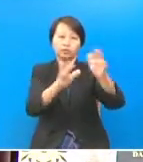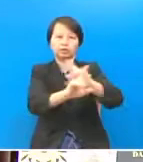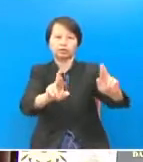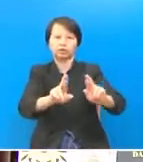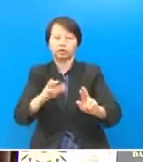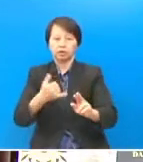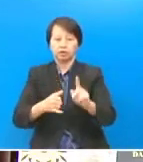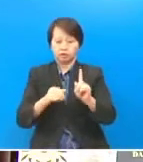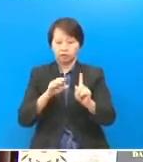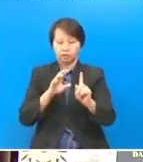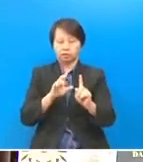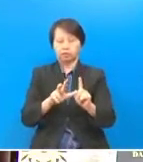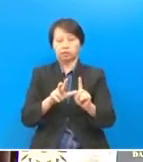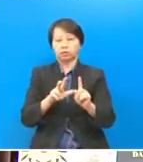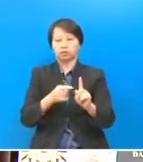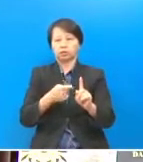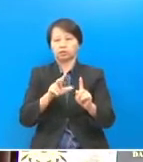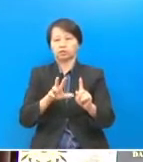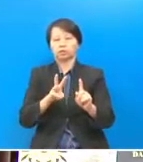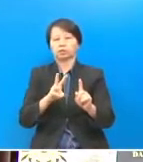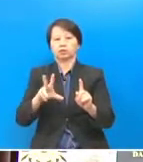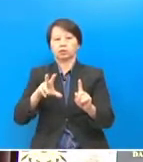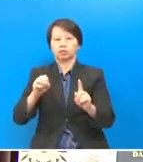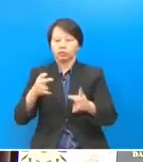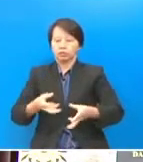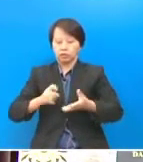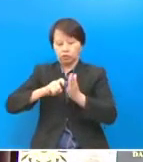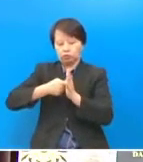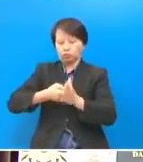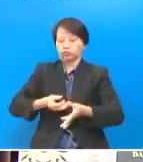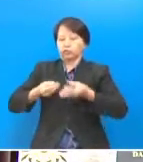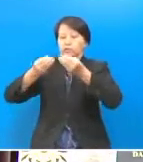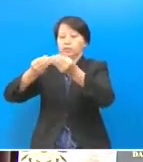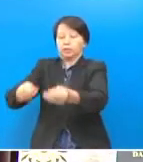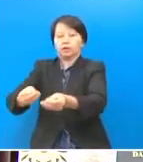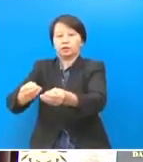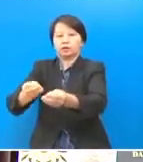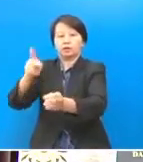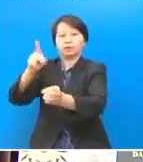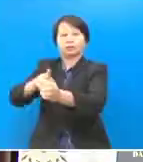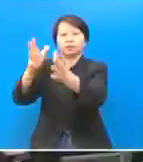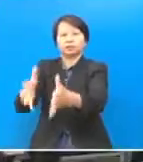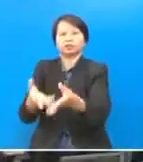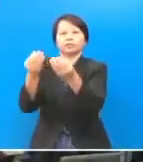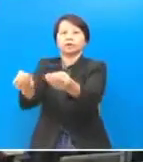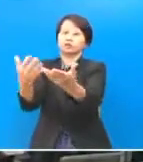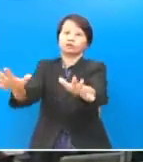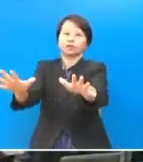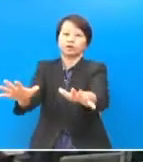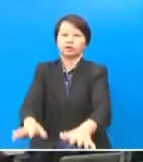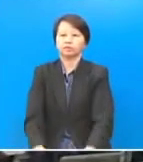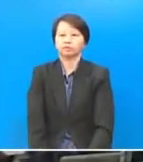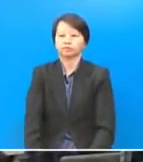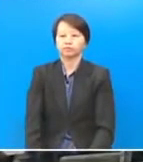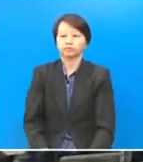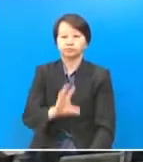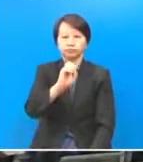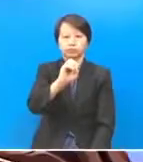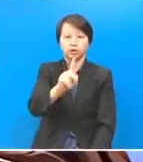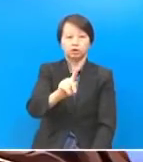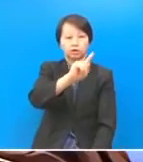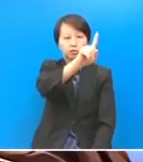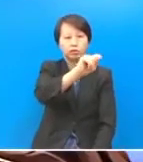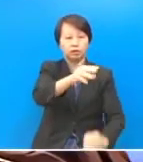1603 sebenarnya s3sudah pun serahkan kunci kepada peserta semoga syaikhan tambahan kamasylvia kemaman